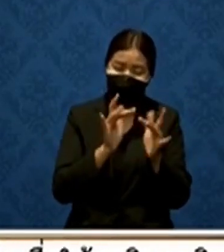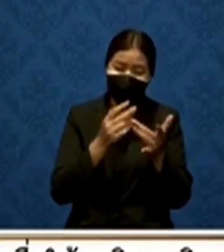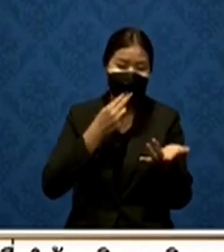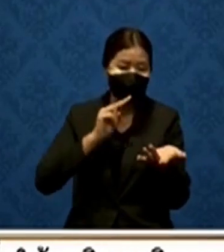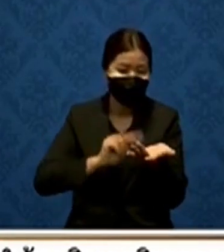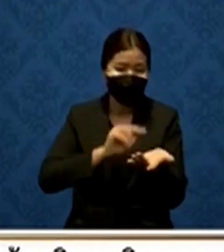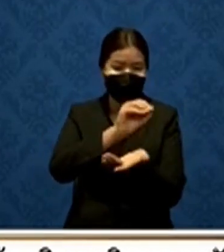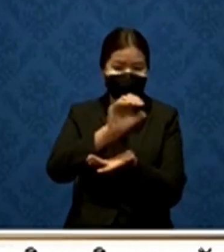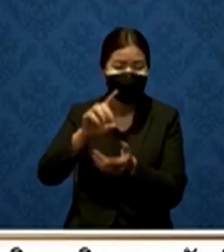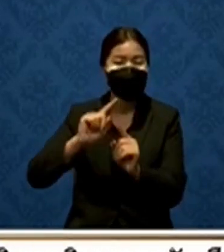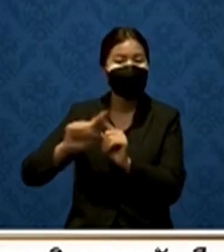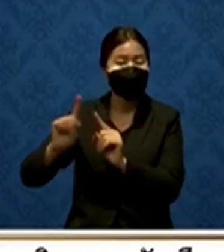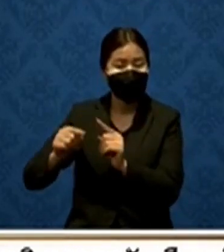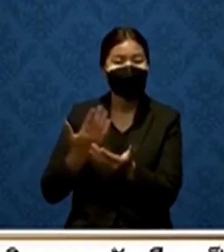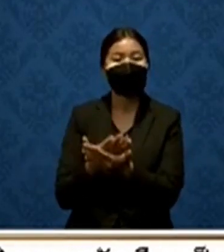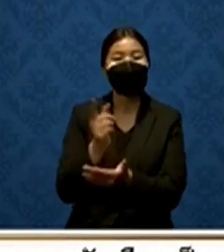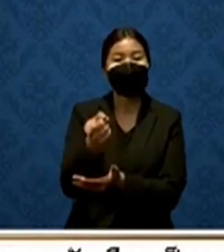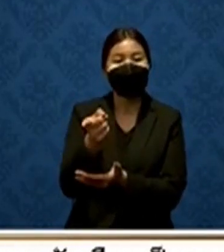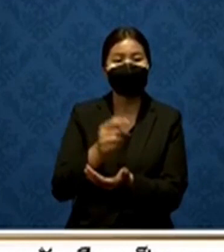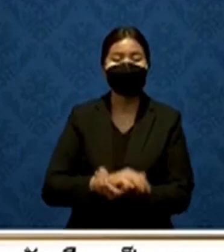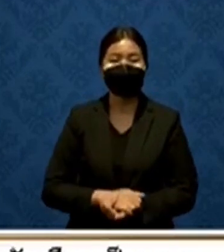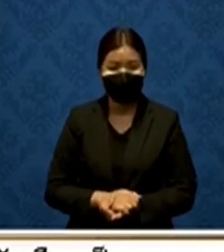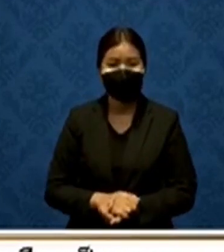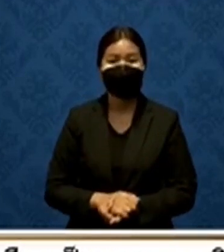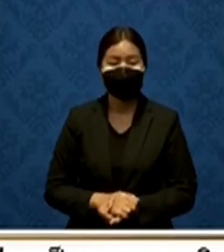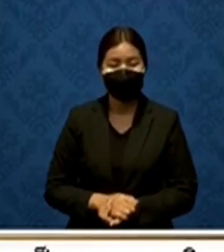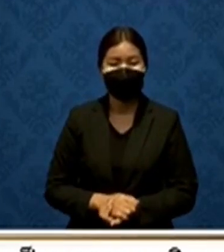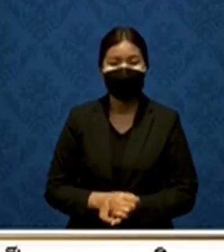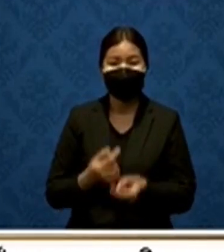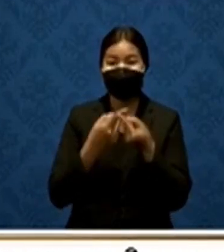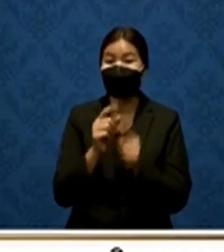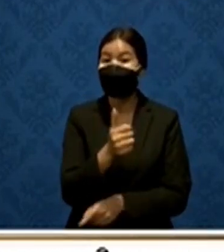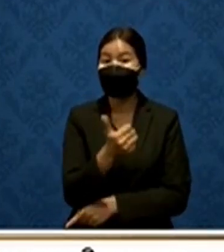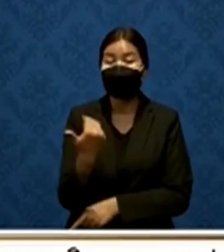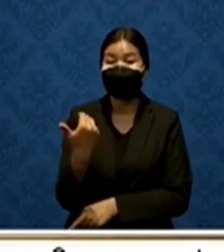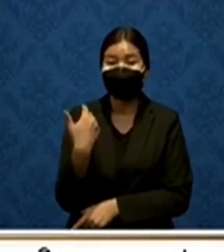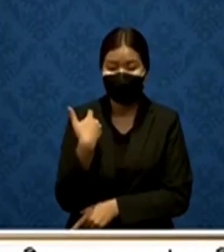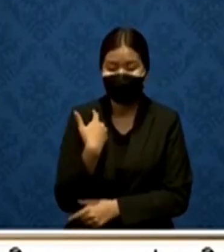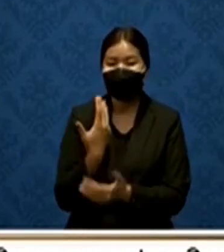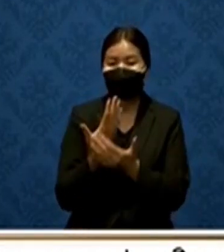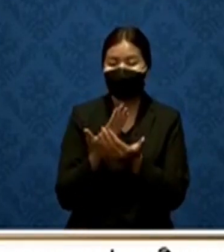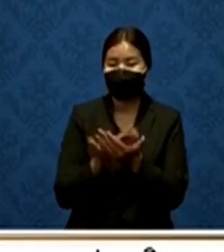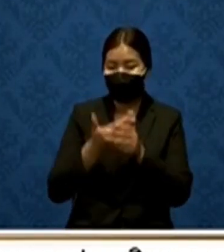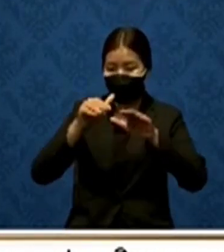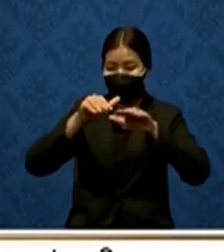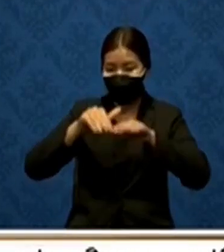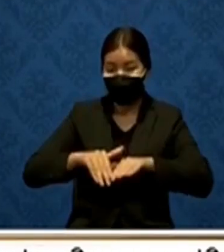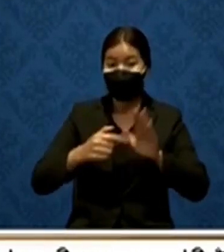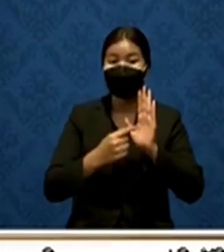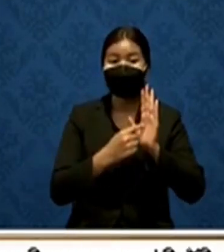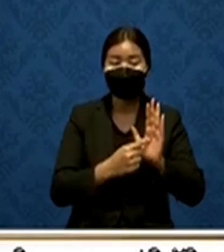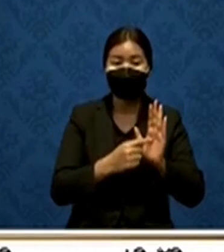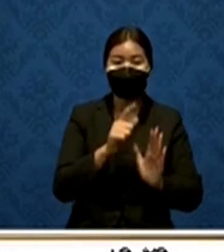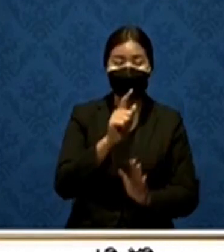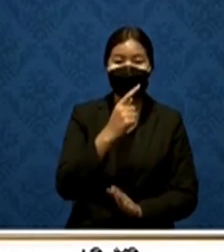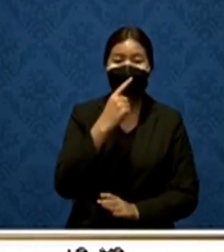ยังไม่มการปรับขึ้นนะครับแต่ว่ากมีหลายตัวครับที่ราคาปรบลดลงเช่น AT